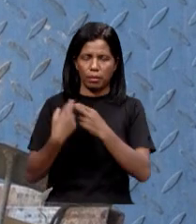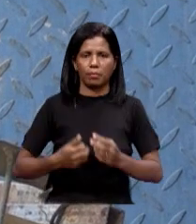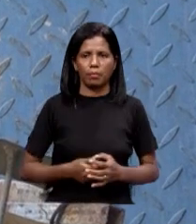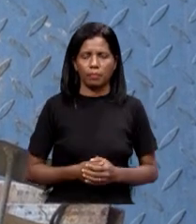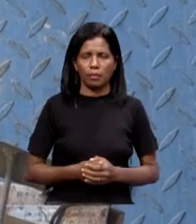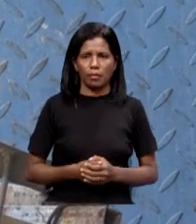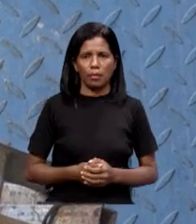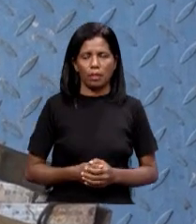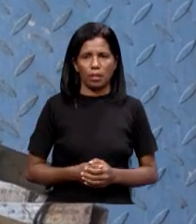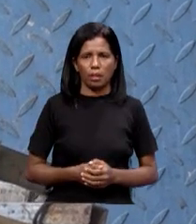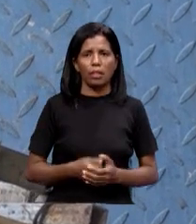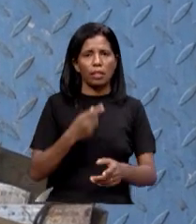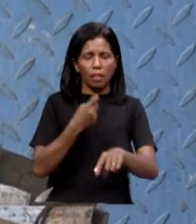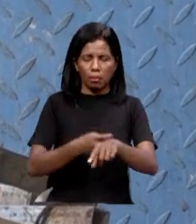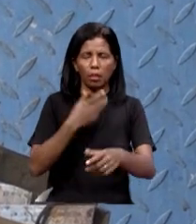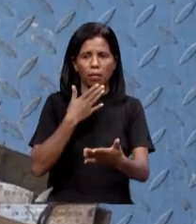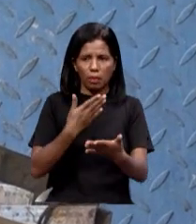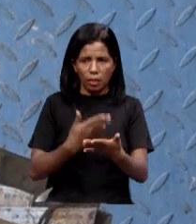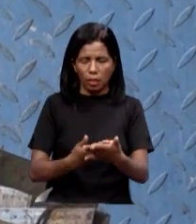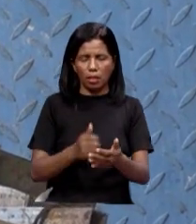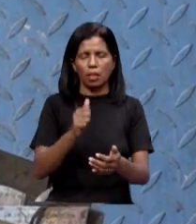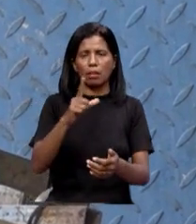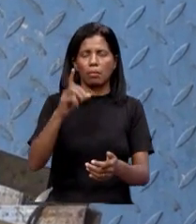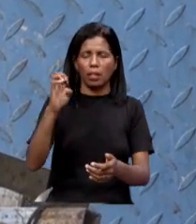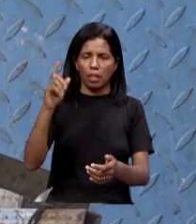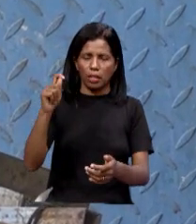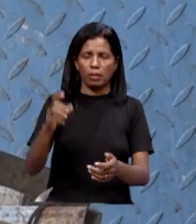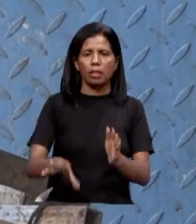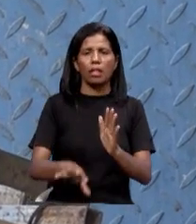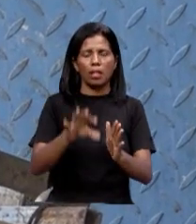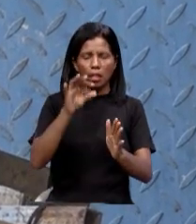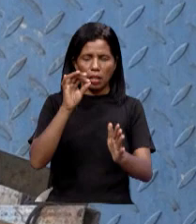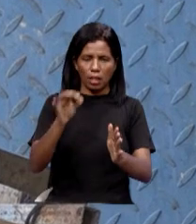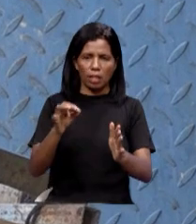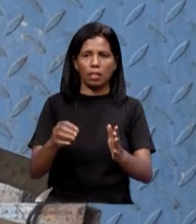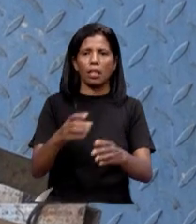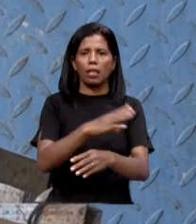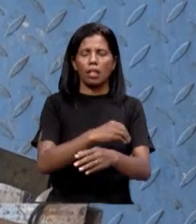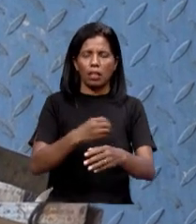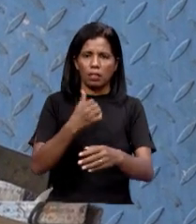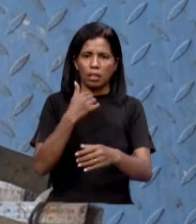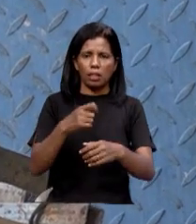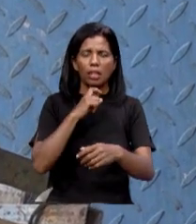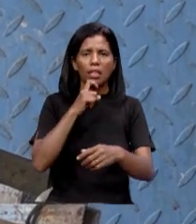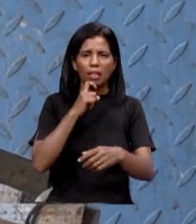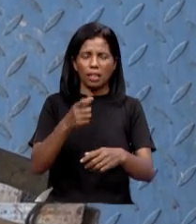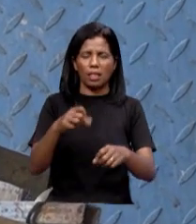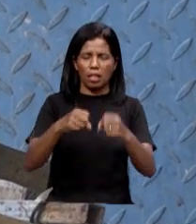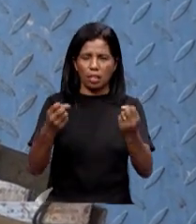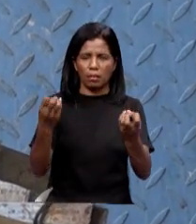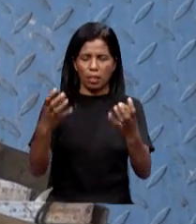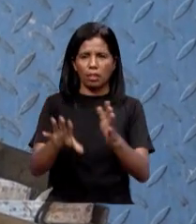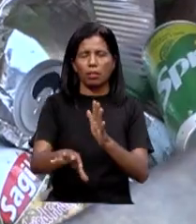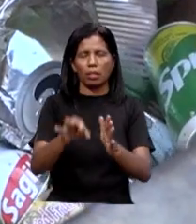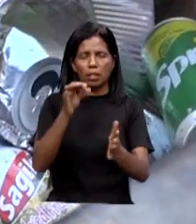Ia sorte ne bediak, Alberto se hetang kaleng at barak, ho di hetang netik osan, dolar lima kasanulu,